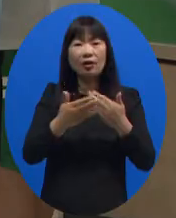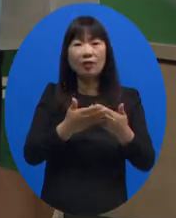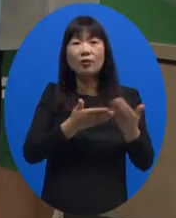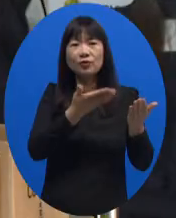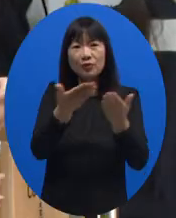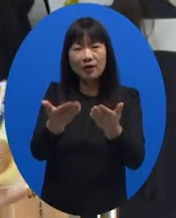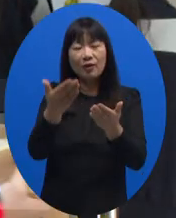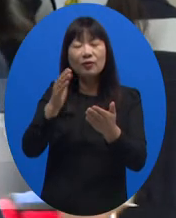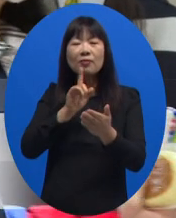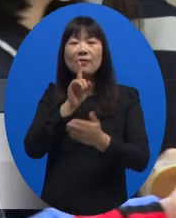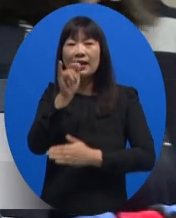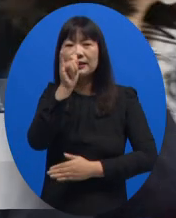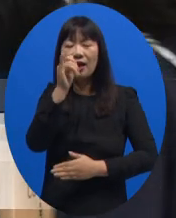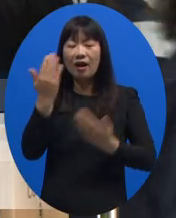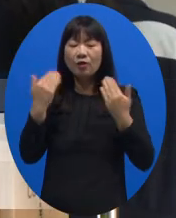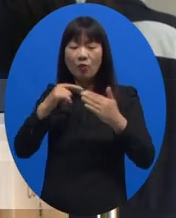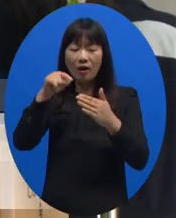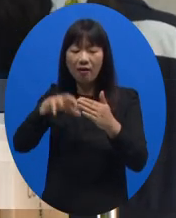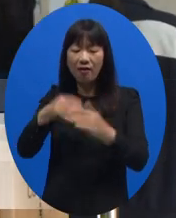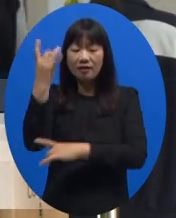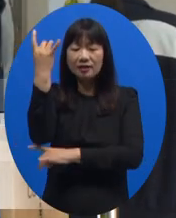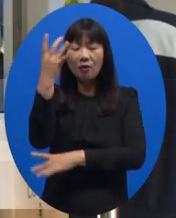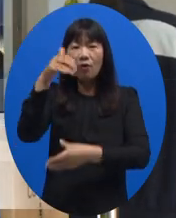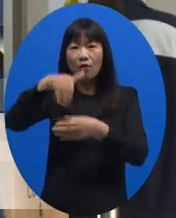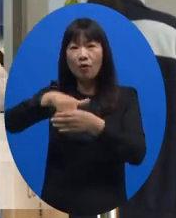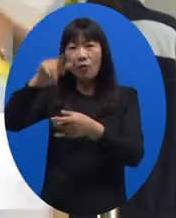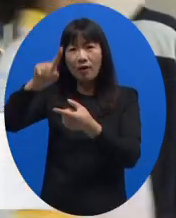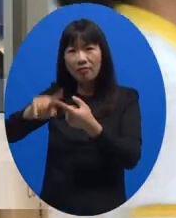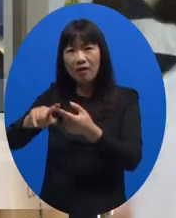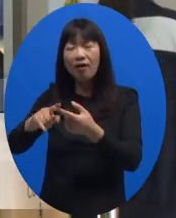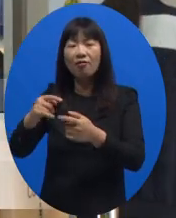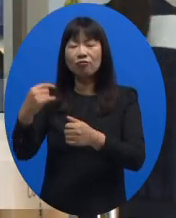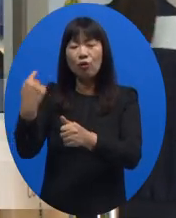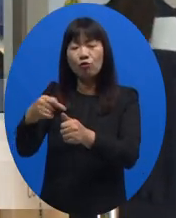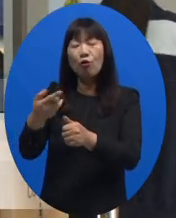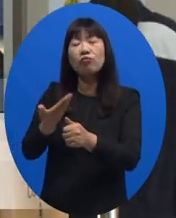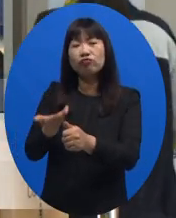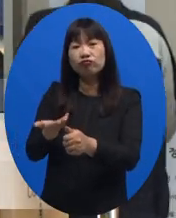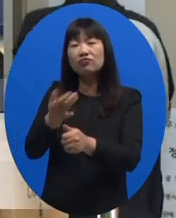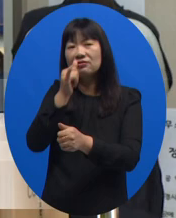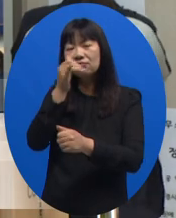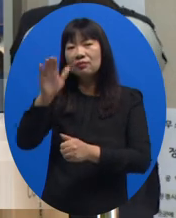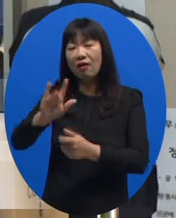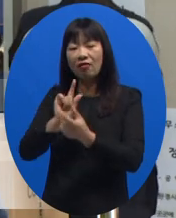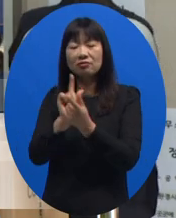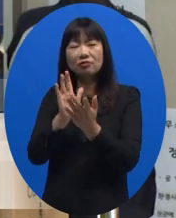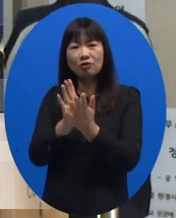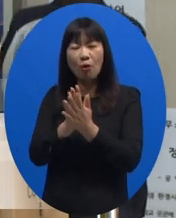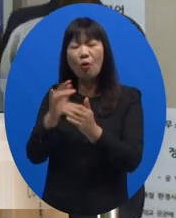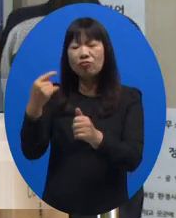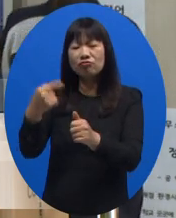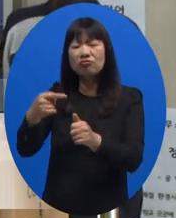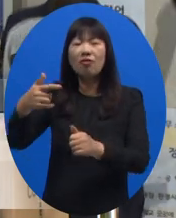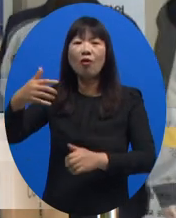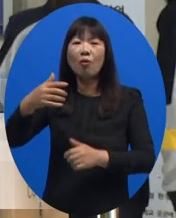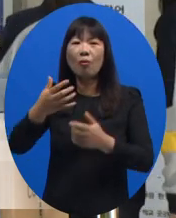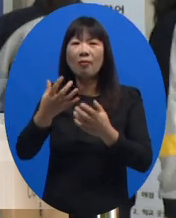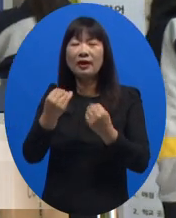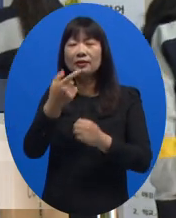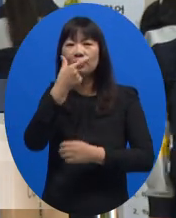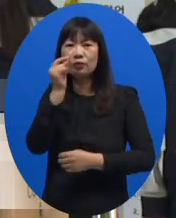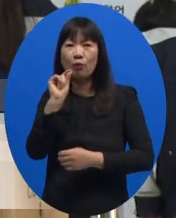이야기합니다. 학교에서 기본적으로 선거에 대한 교육을 많이 하고 있지만 실질적으로 이루어지지 못하는 부분들이